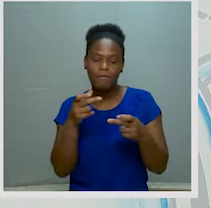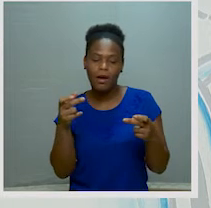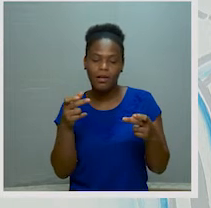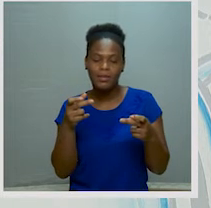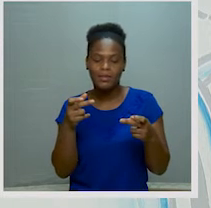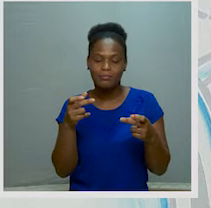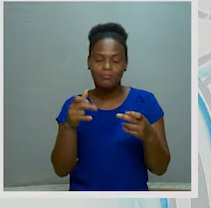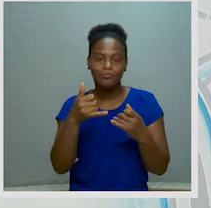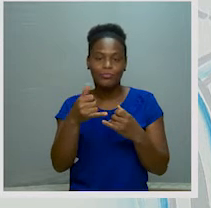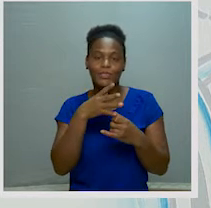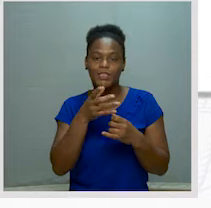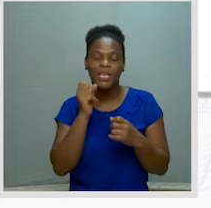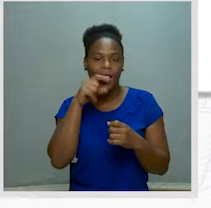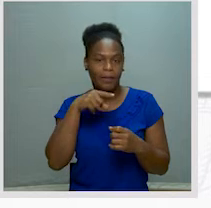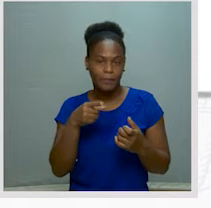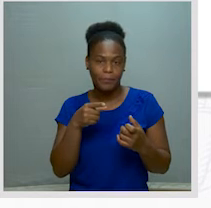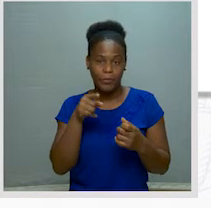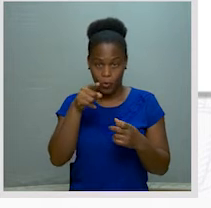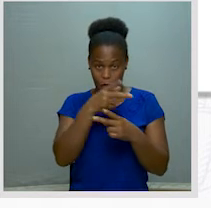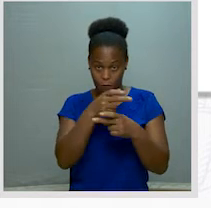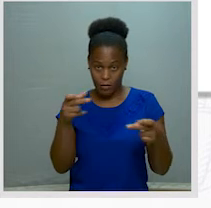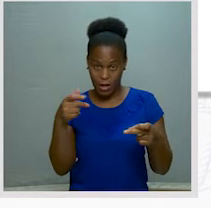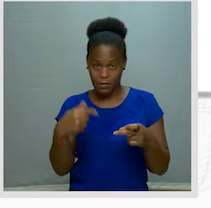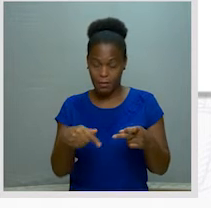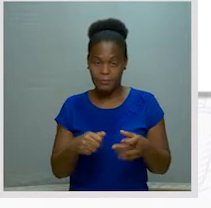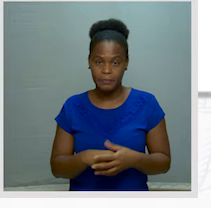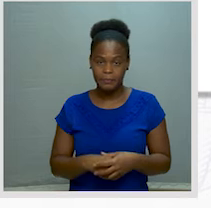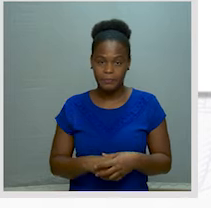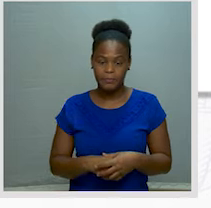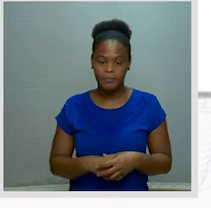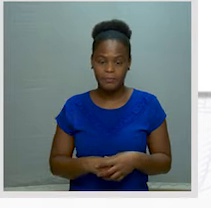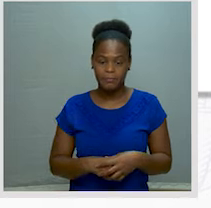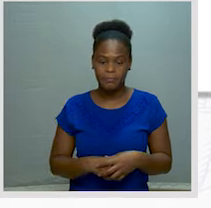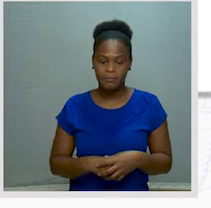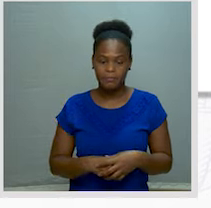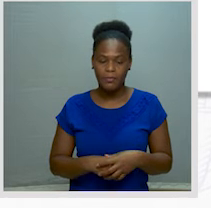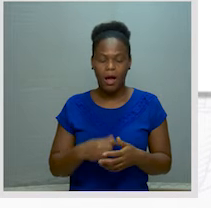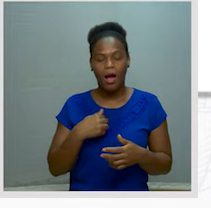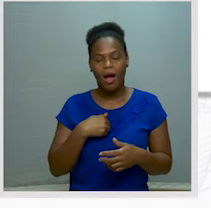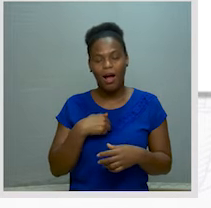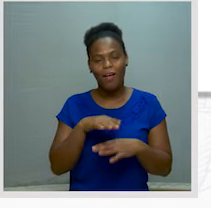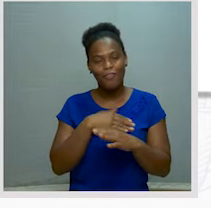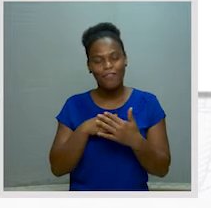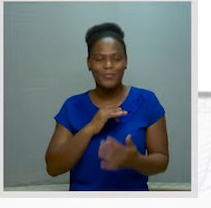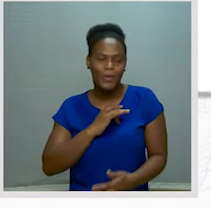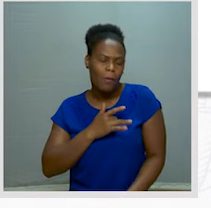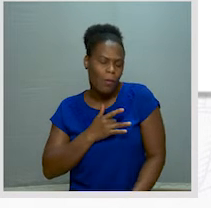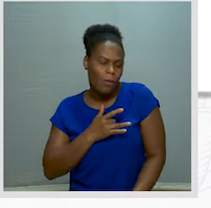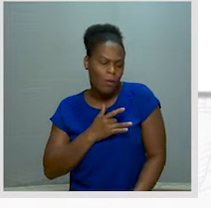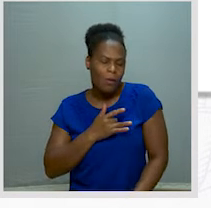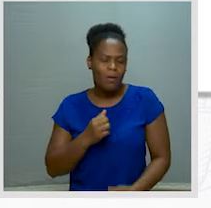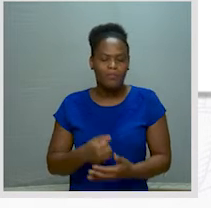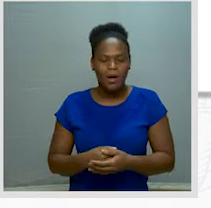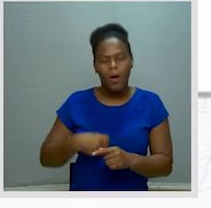phrases suivantes. Vous avez les phrases là. Je le fais avec passion.